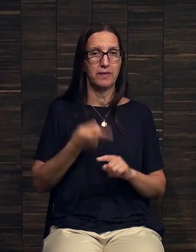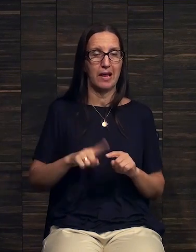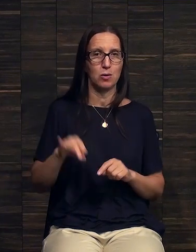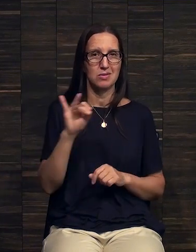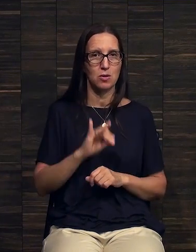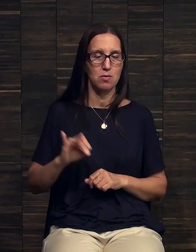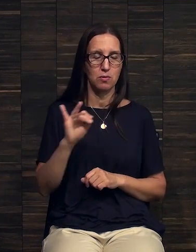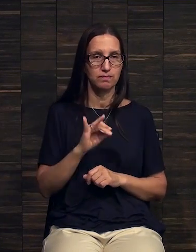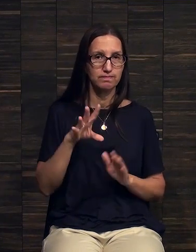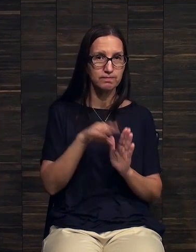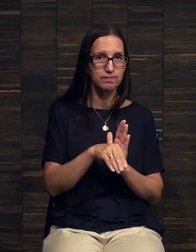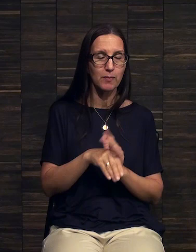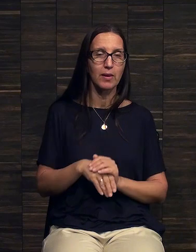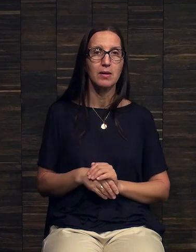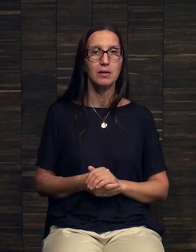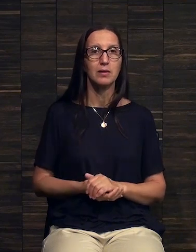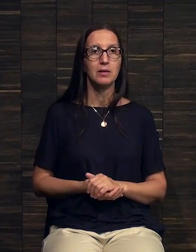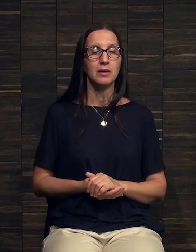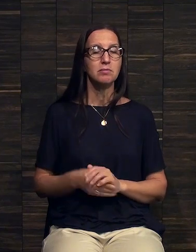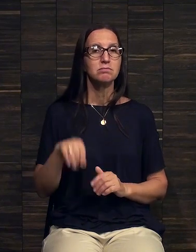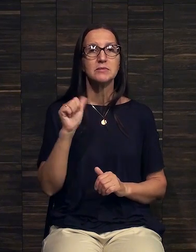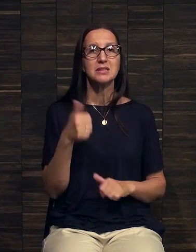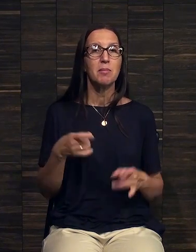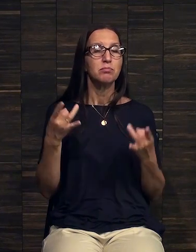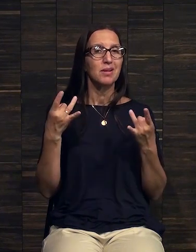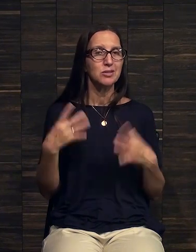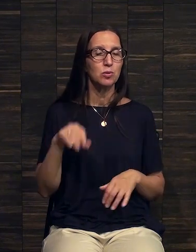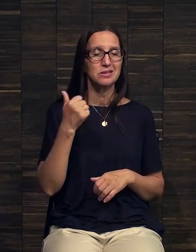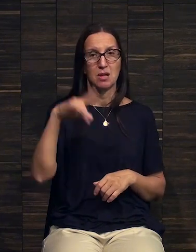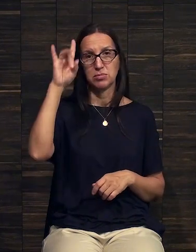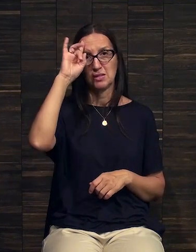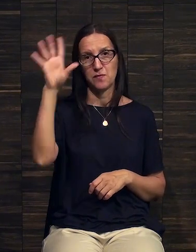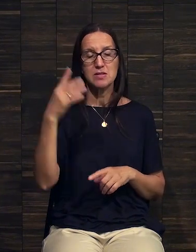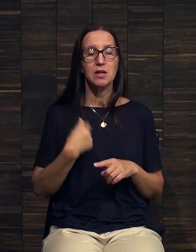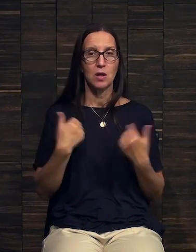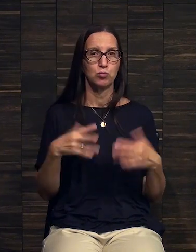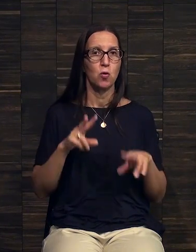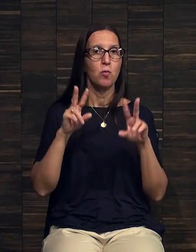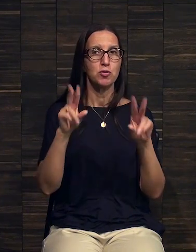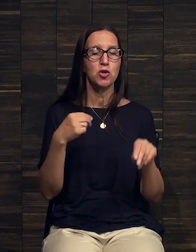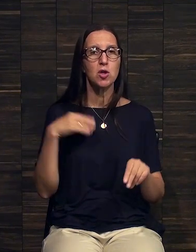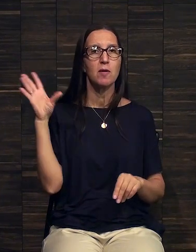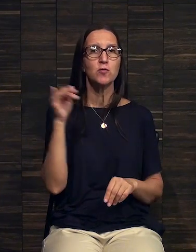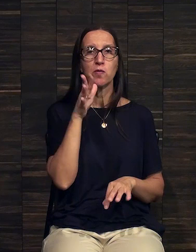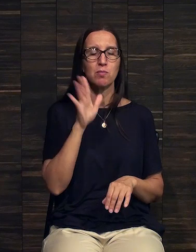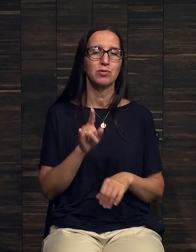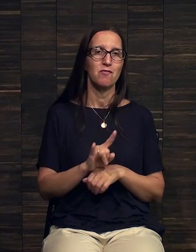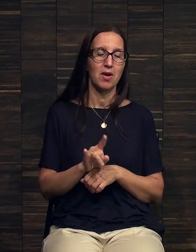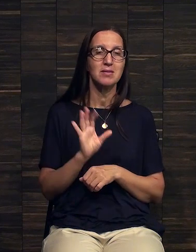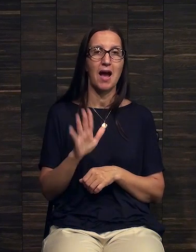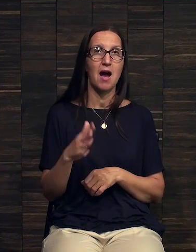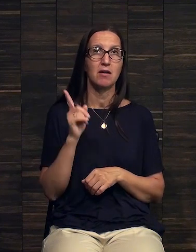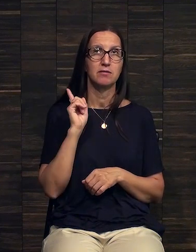ideology, they were counterposed, the comics, простой, they pick it up. Это, and the most обещал, famous, да, we will